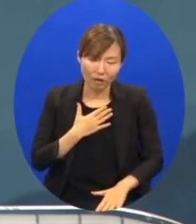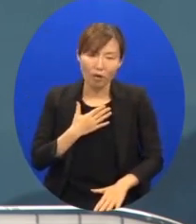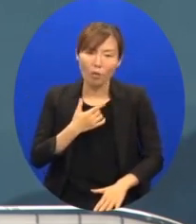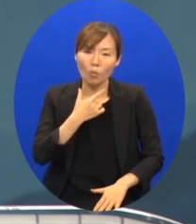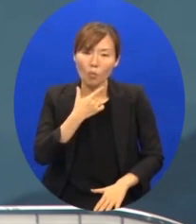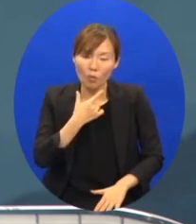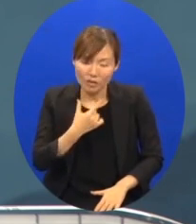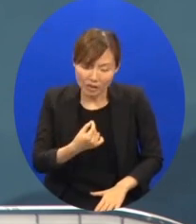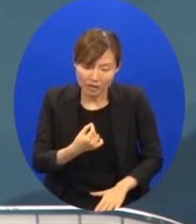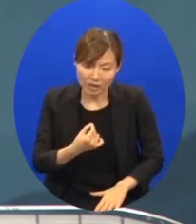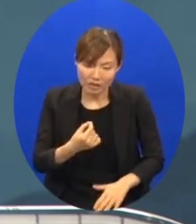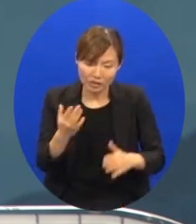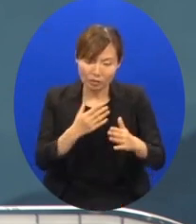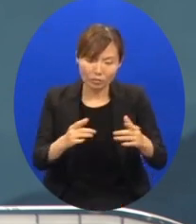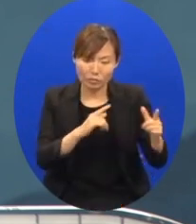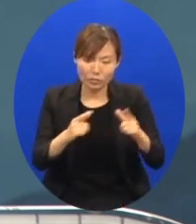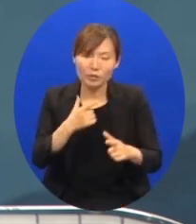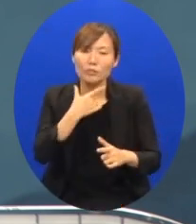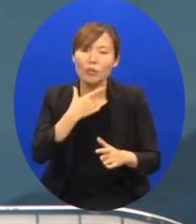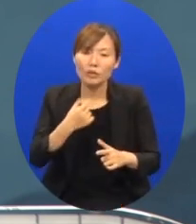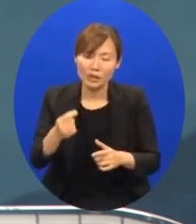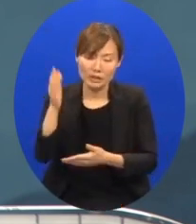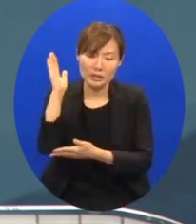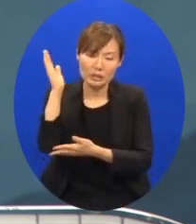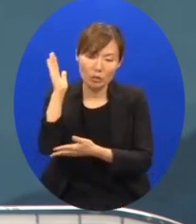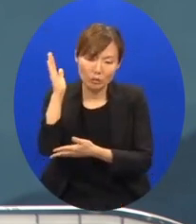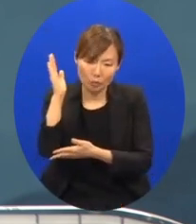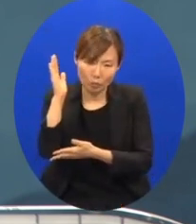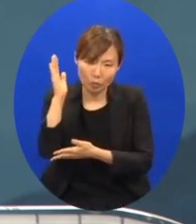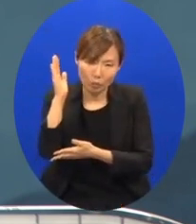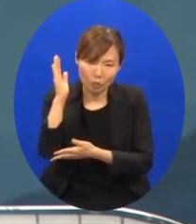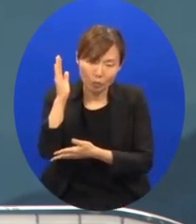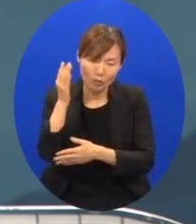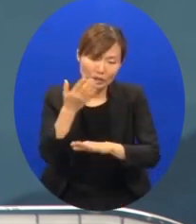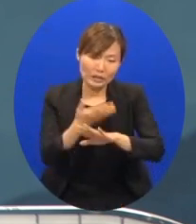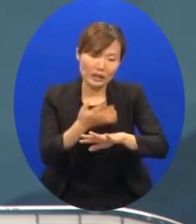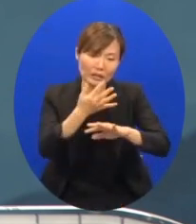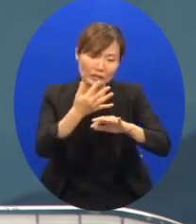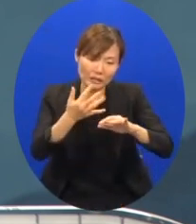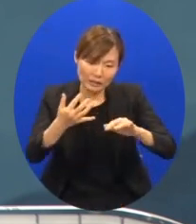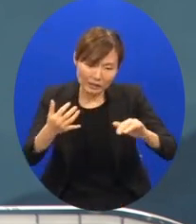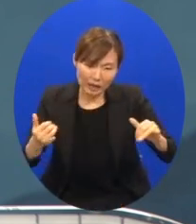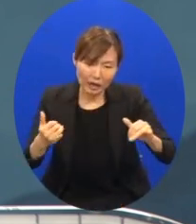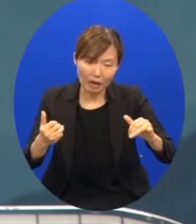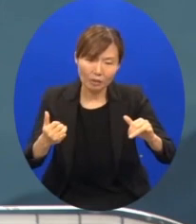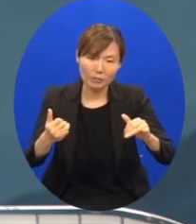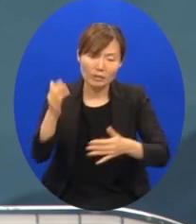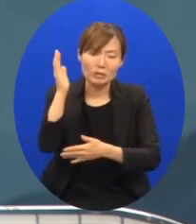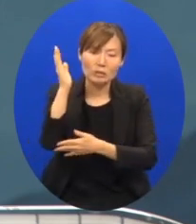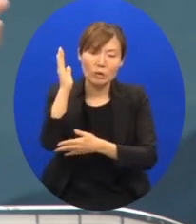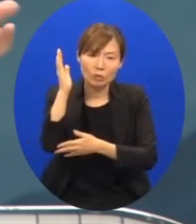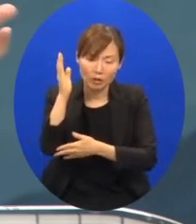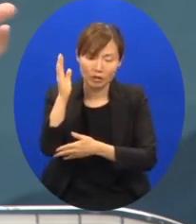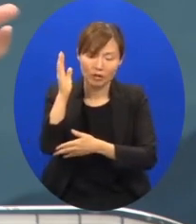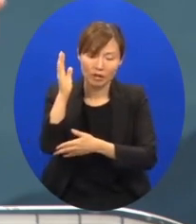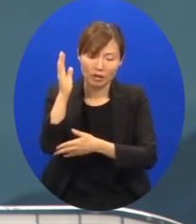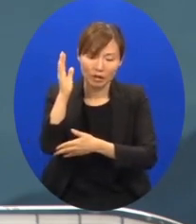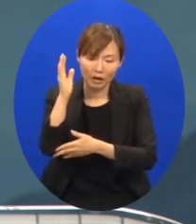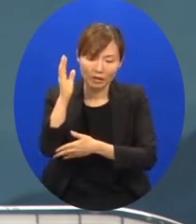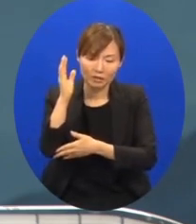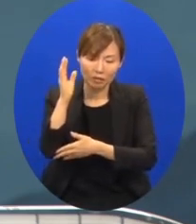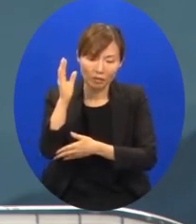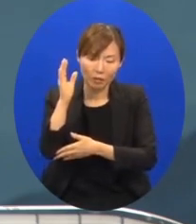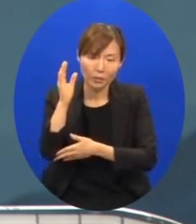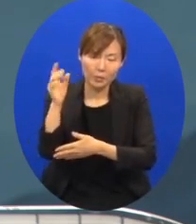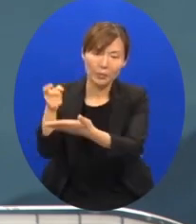있을지 설 다른 사람도 설교문 보고 있자 짓게 하는 식으로 해서 얼마든지 설교를 잘